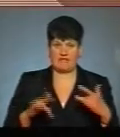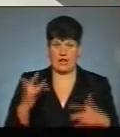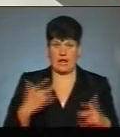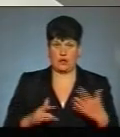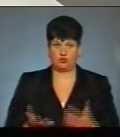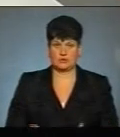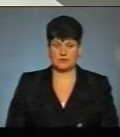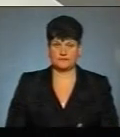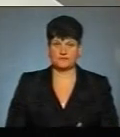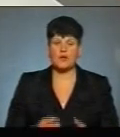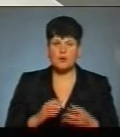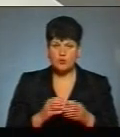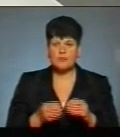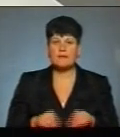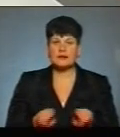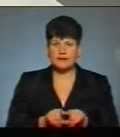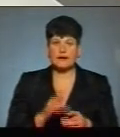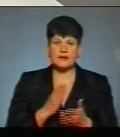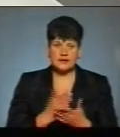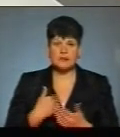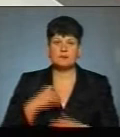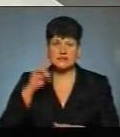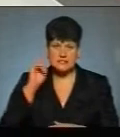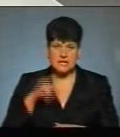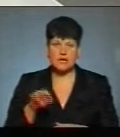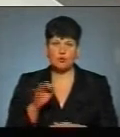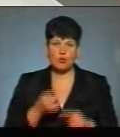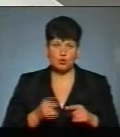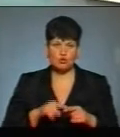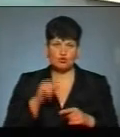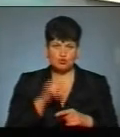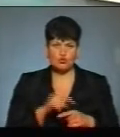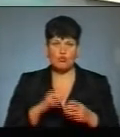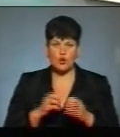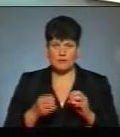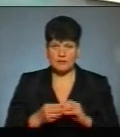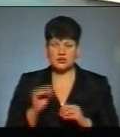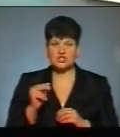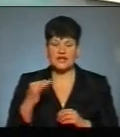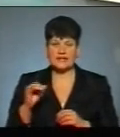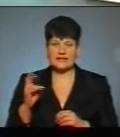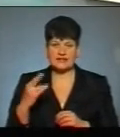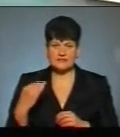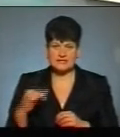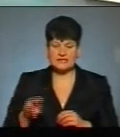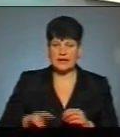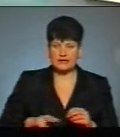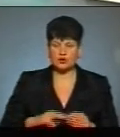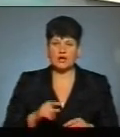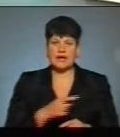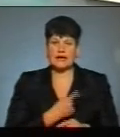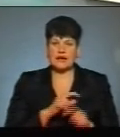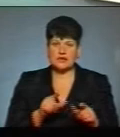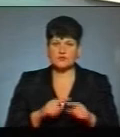Ну, дійсно, проблема така є. Ми знаємо про цю проблему. І Чайківським Ярославом Федоровичем, директором лікарні швидкої